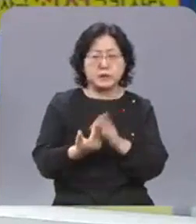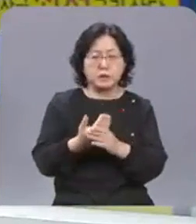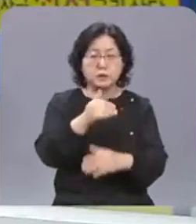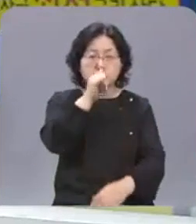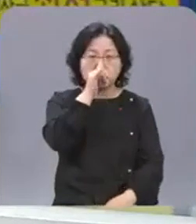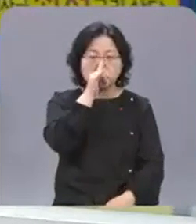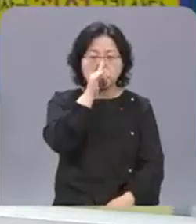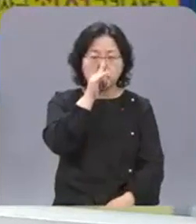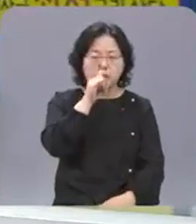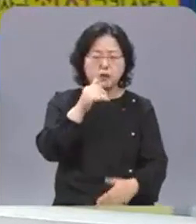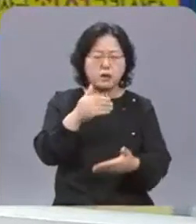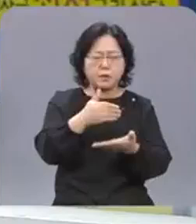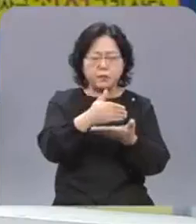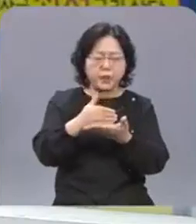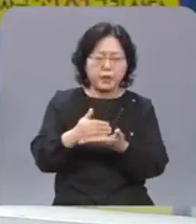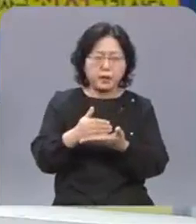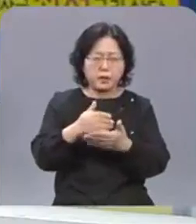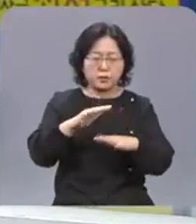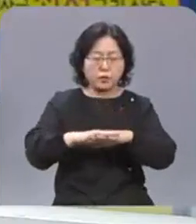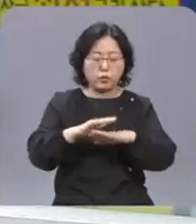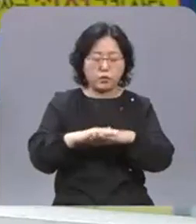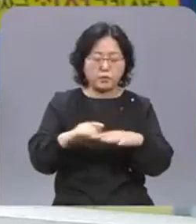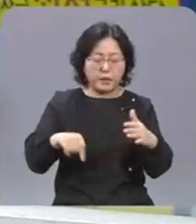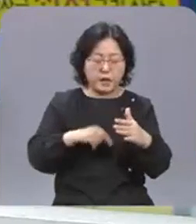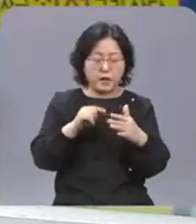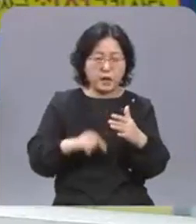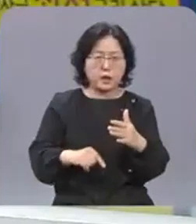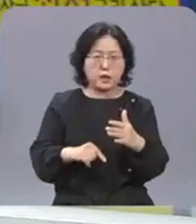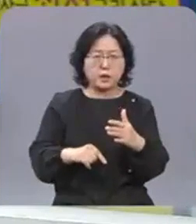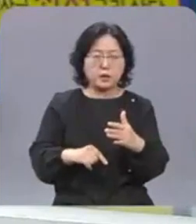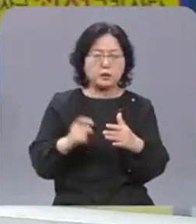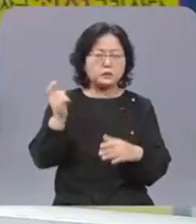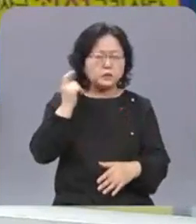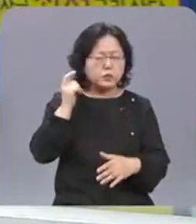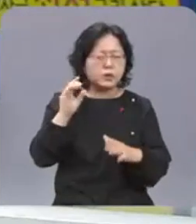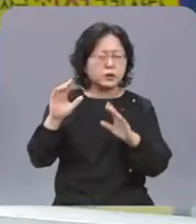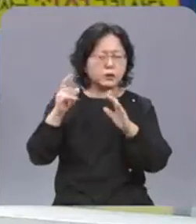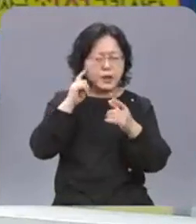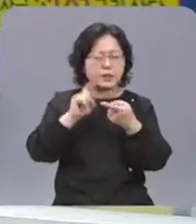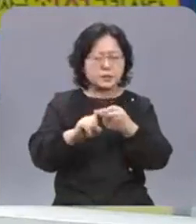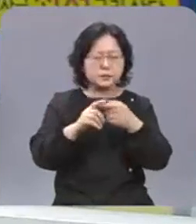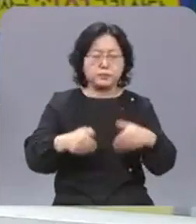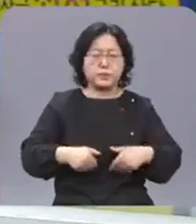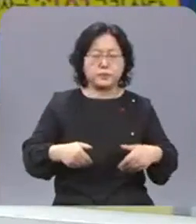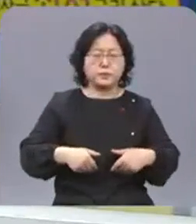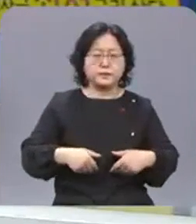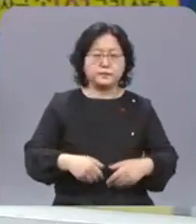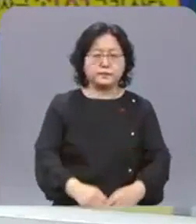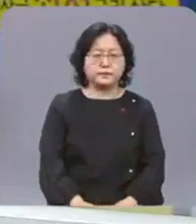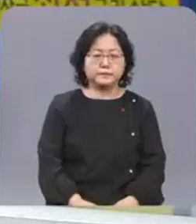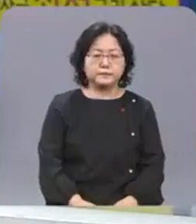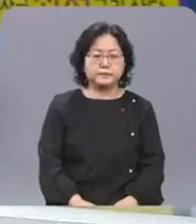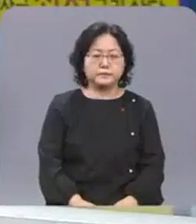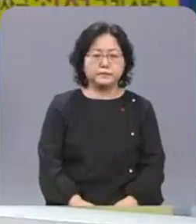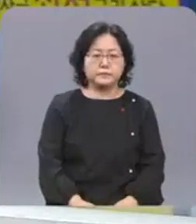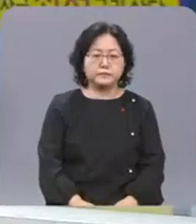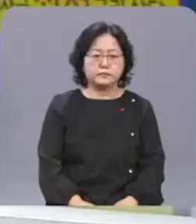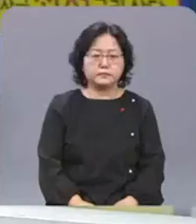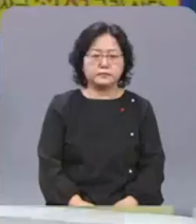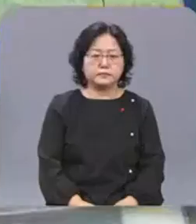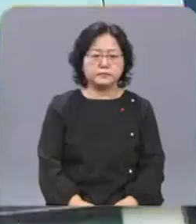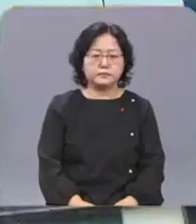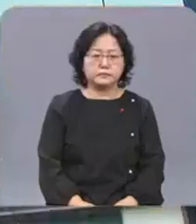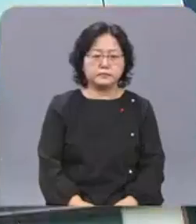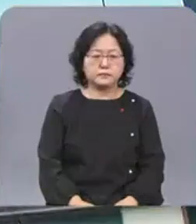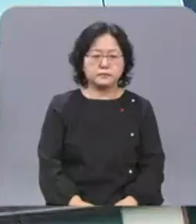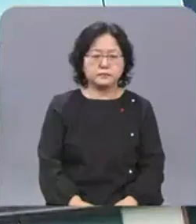있었는데요. 폐쇄적인 농협 내부 조직에서 나오는 목소리에 귀를 기울일 필요가 있어 보입니다. 김혜린 기자입니다.